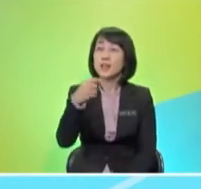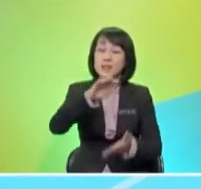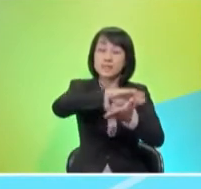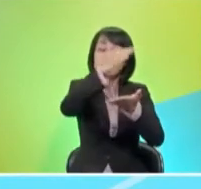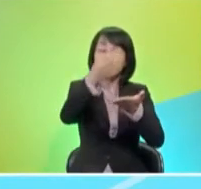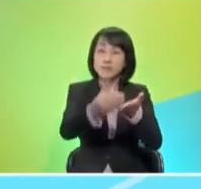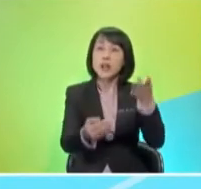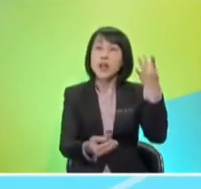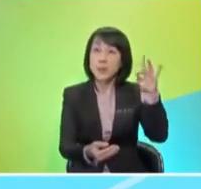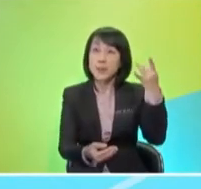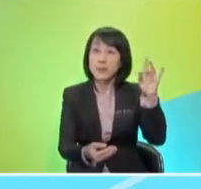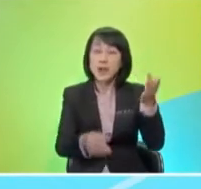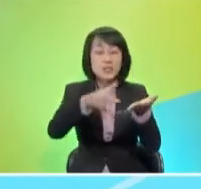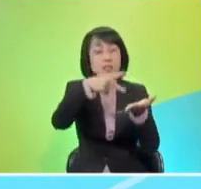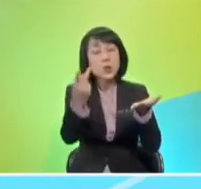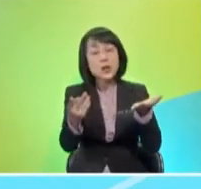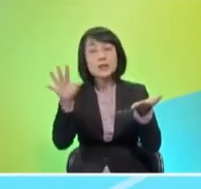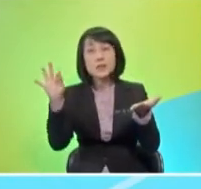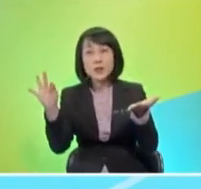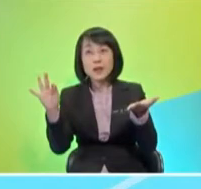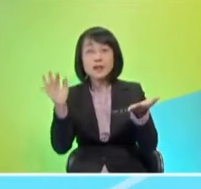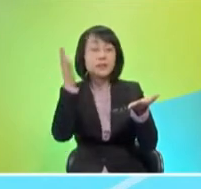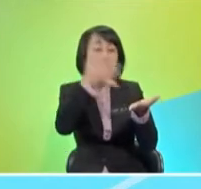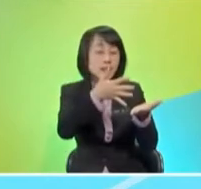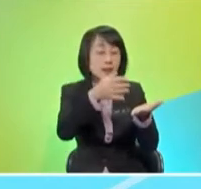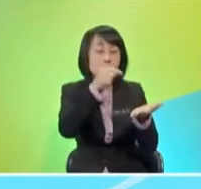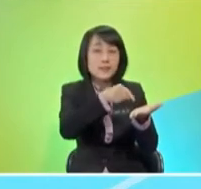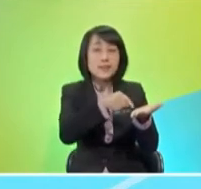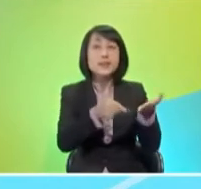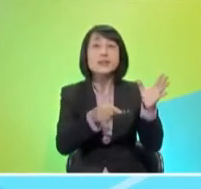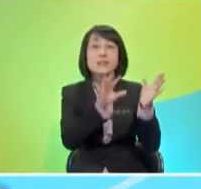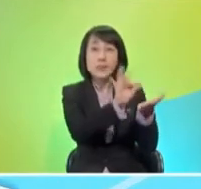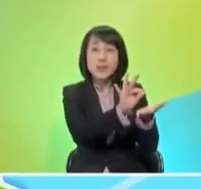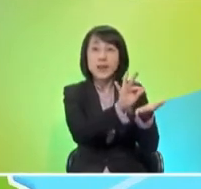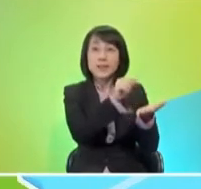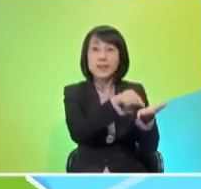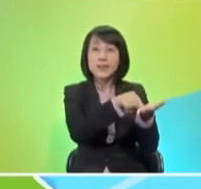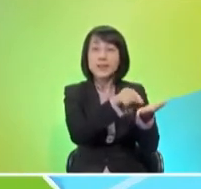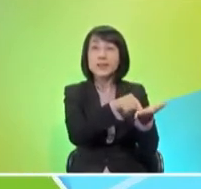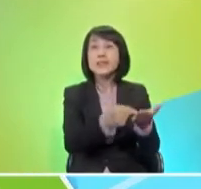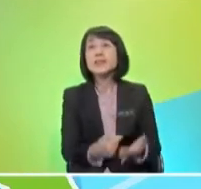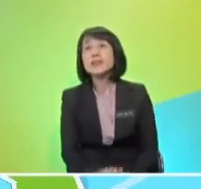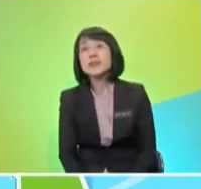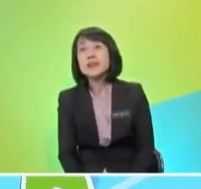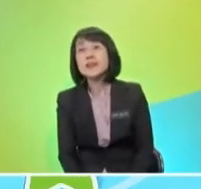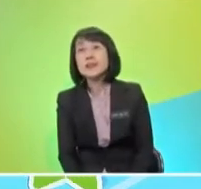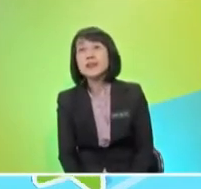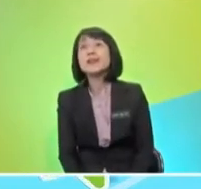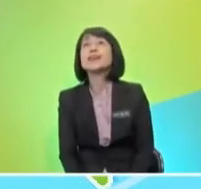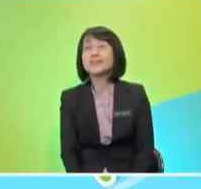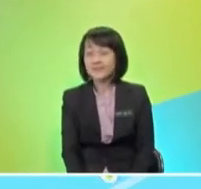keluarkan 9 maka jawabannya tadi adalah 9 boleh tak tunjukkan kepada Cikgu oke